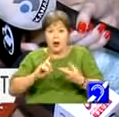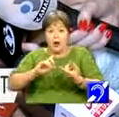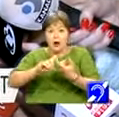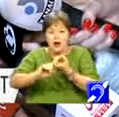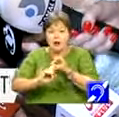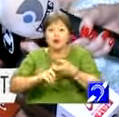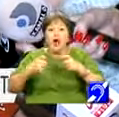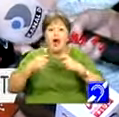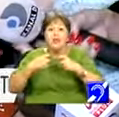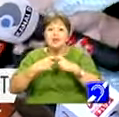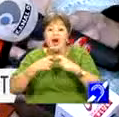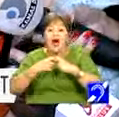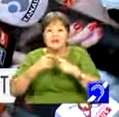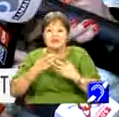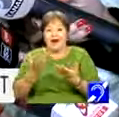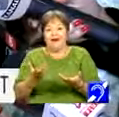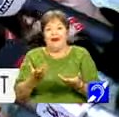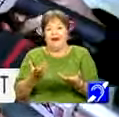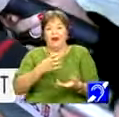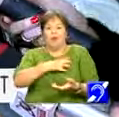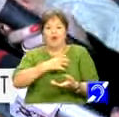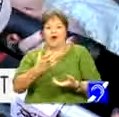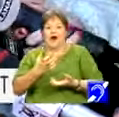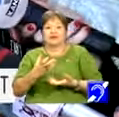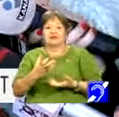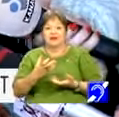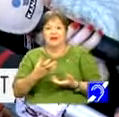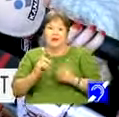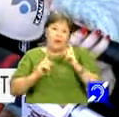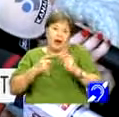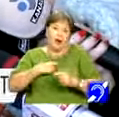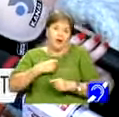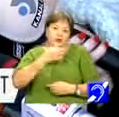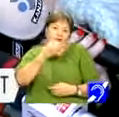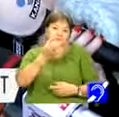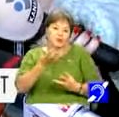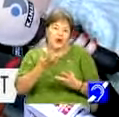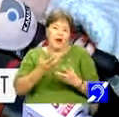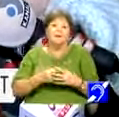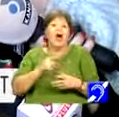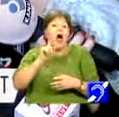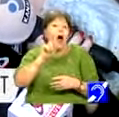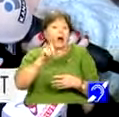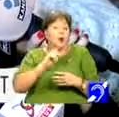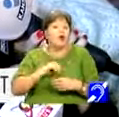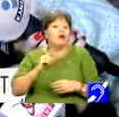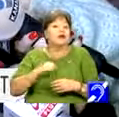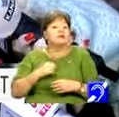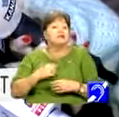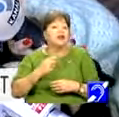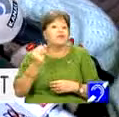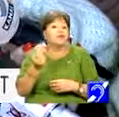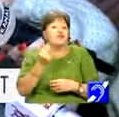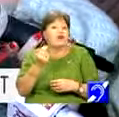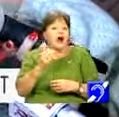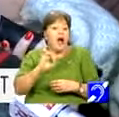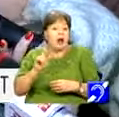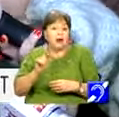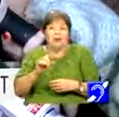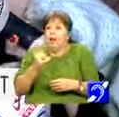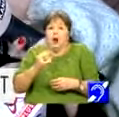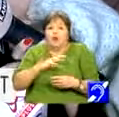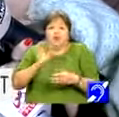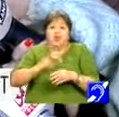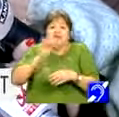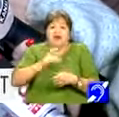taxare a luxului dacă putem să îl numim așa Și aici este un lucru pe care nu îl inventam noi toate